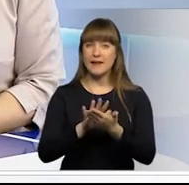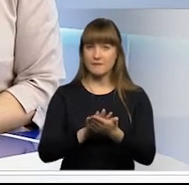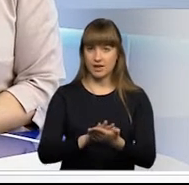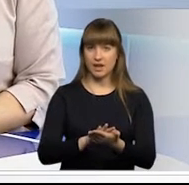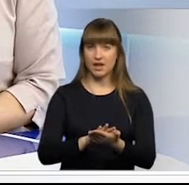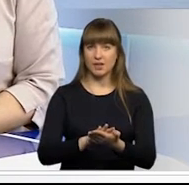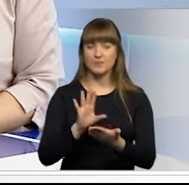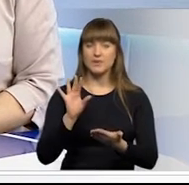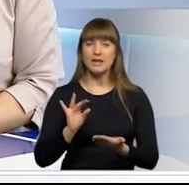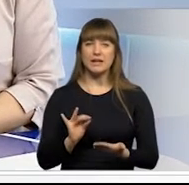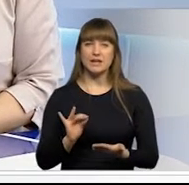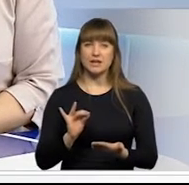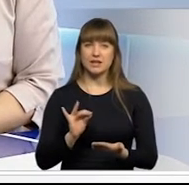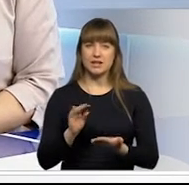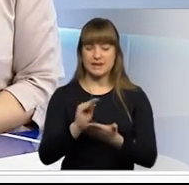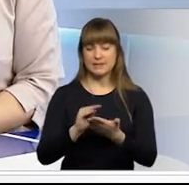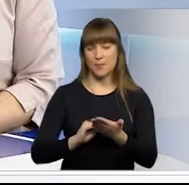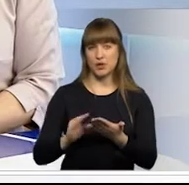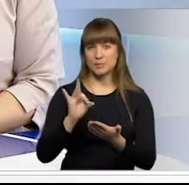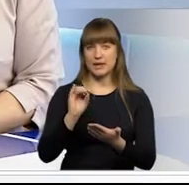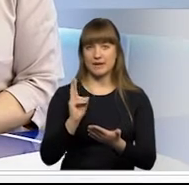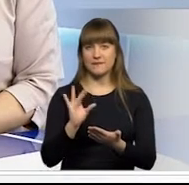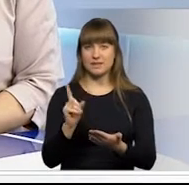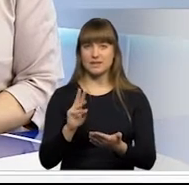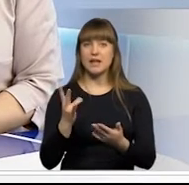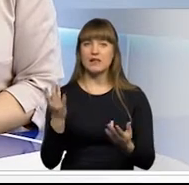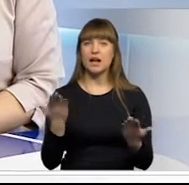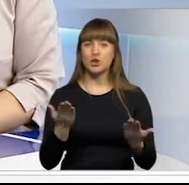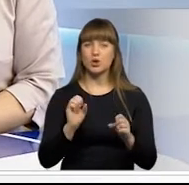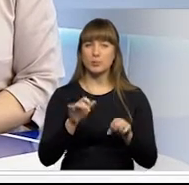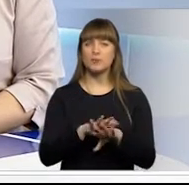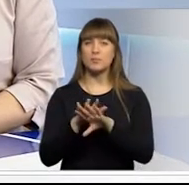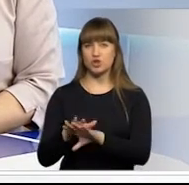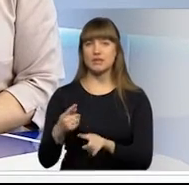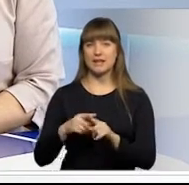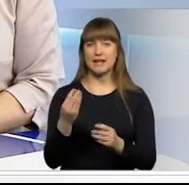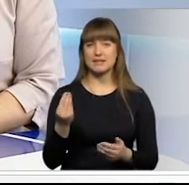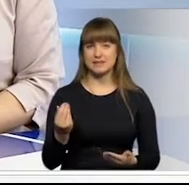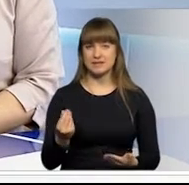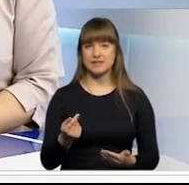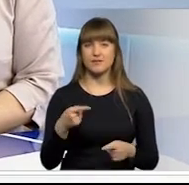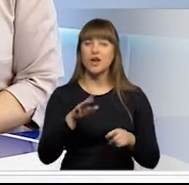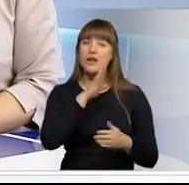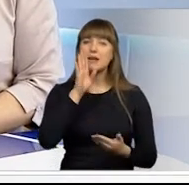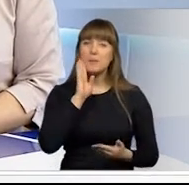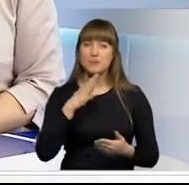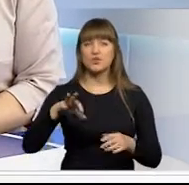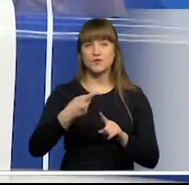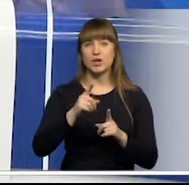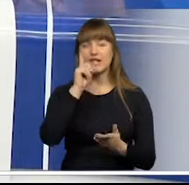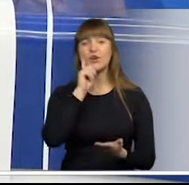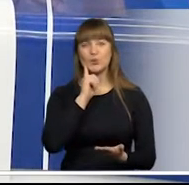на которые будут перечислены эти средства. То есть для мамочек все это удобство. Что бы я еще хотела сказать? Там же в личном